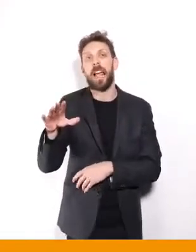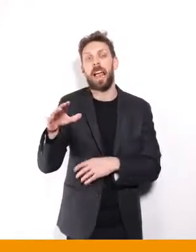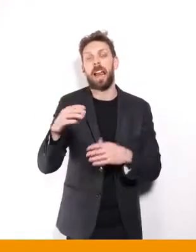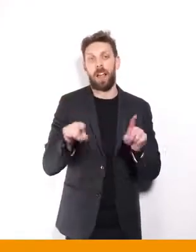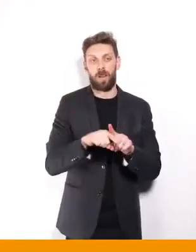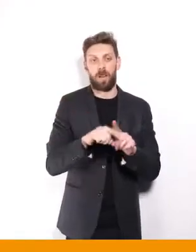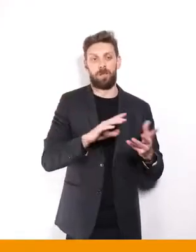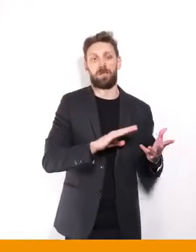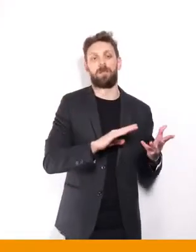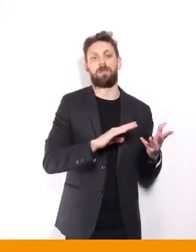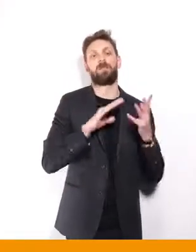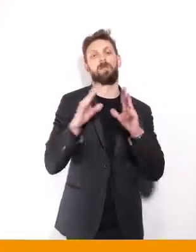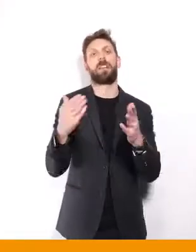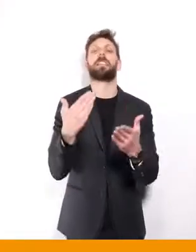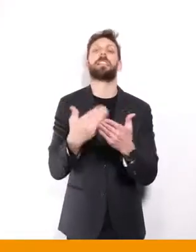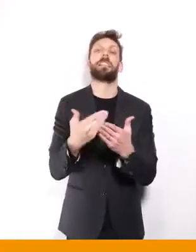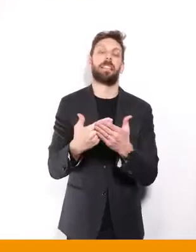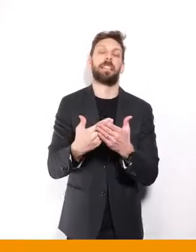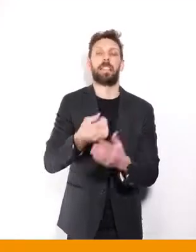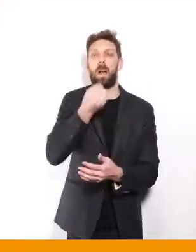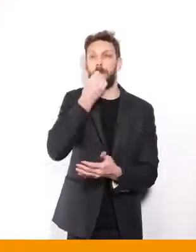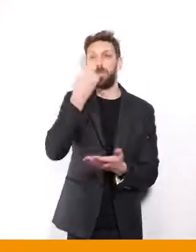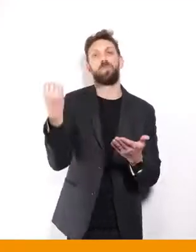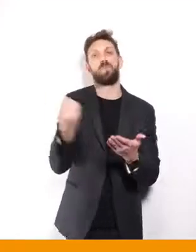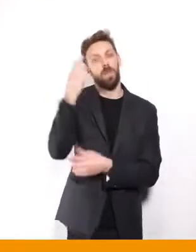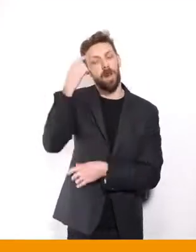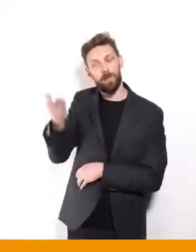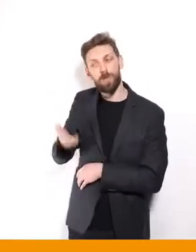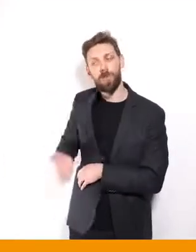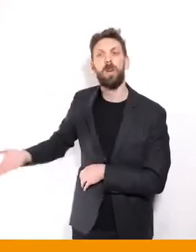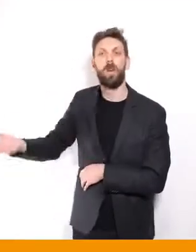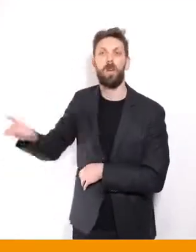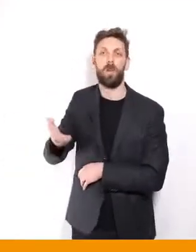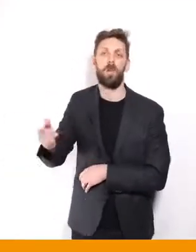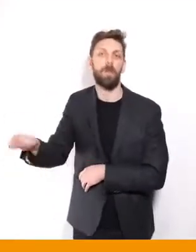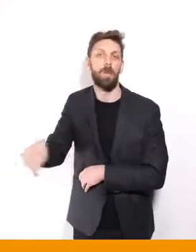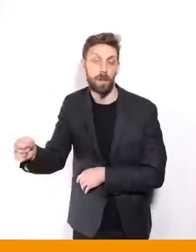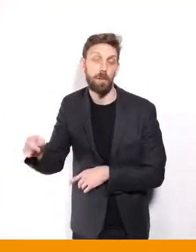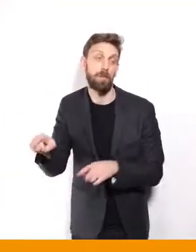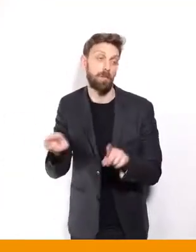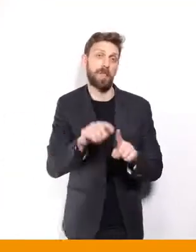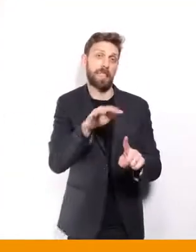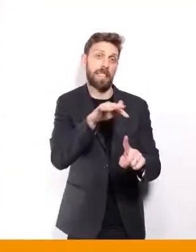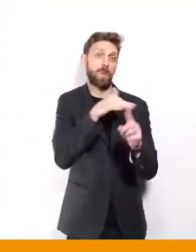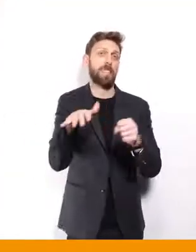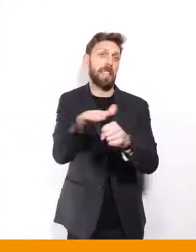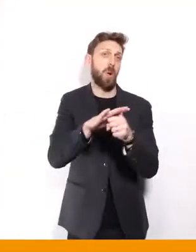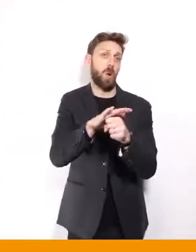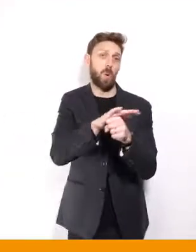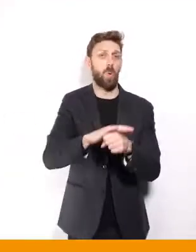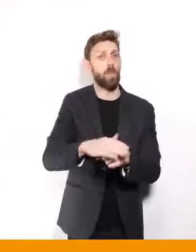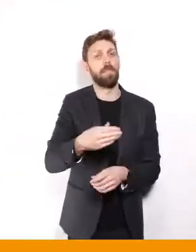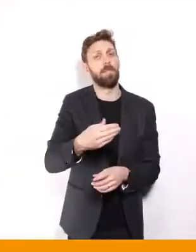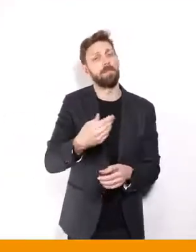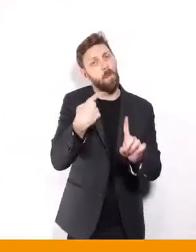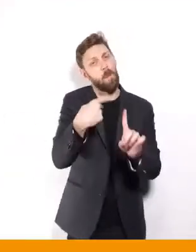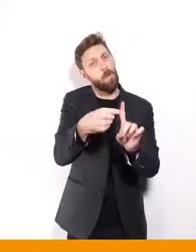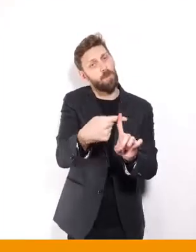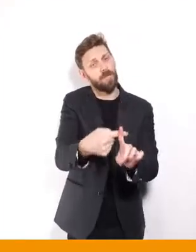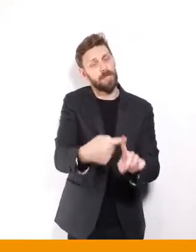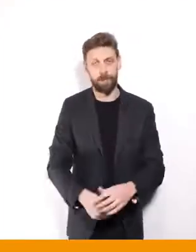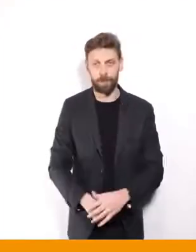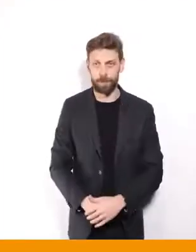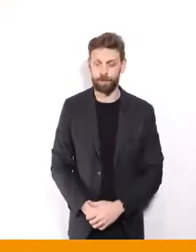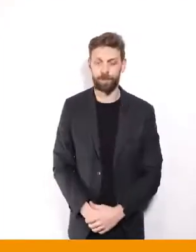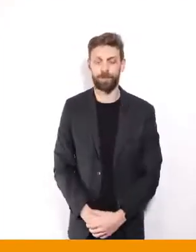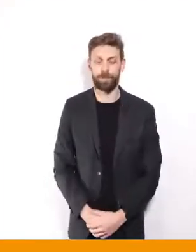serait une bonne nouvelle pour les personnes en situation de handicap, évidemment, mais pour toute la société. Donc, finalement,